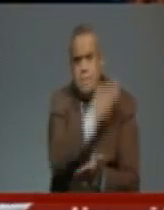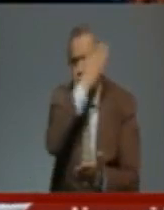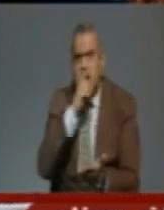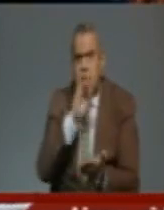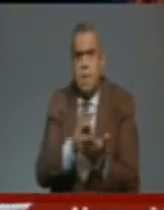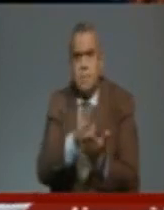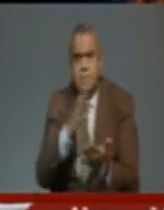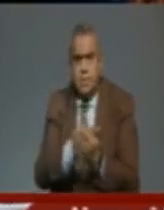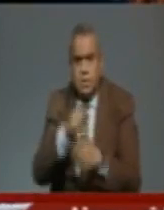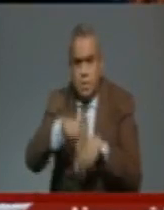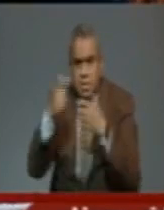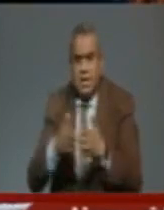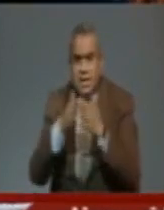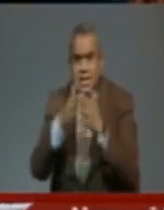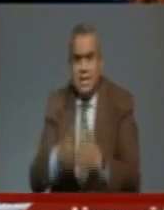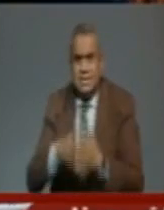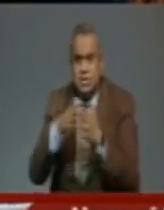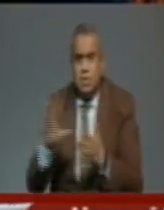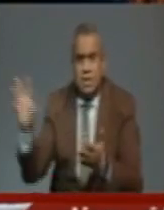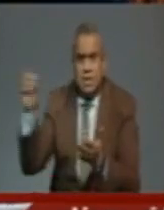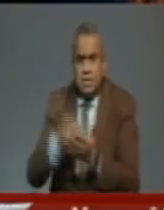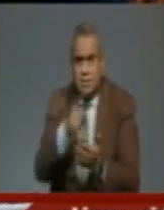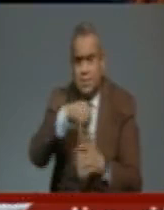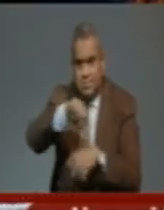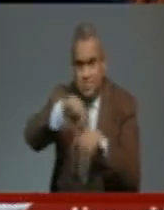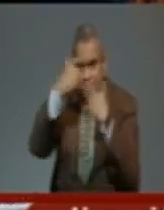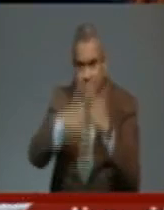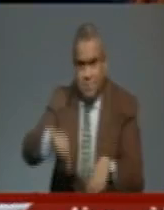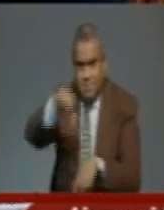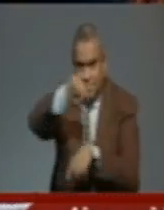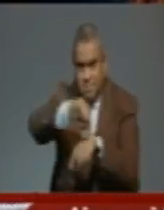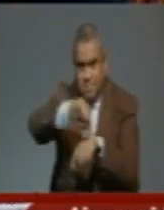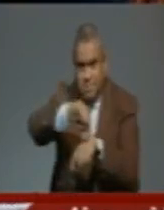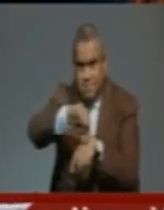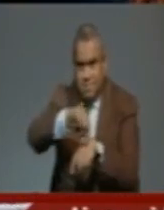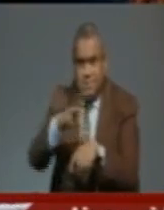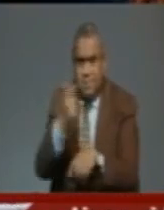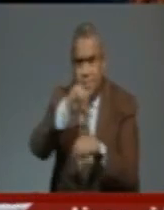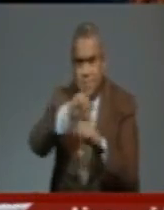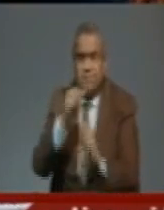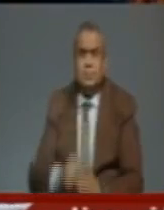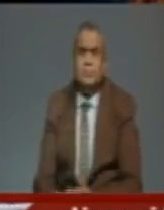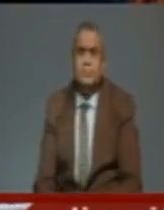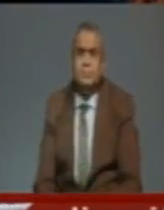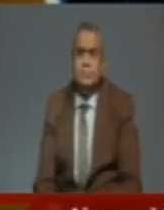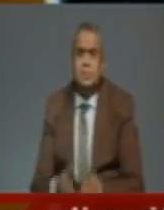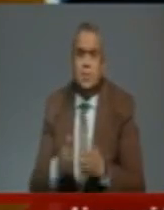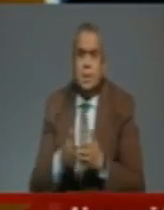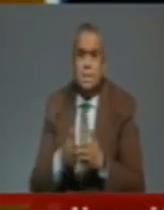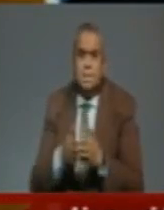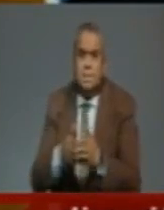وجاب هي قناة السويس وحاجات تانية واتشالت ال ومنها كانت مركب رزق غرقانة